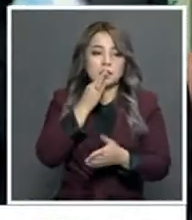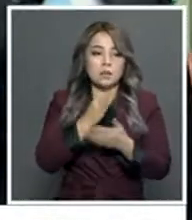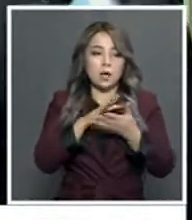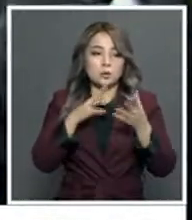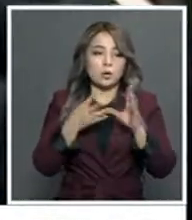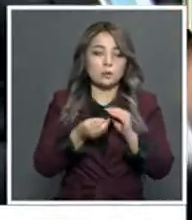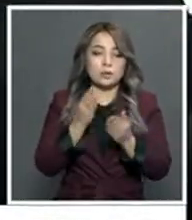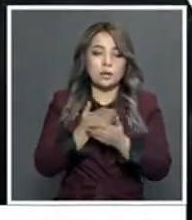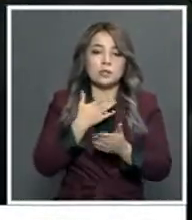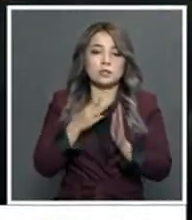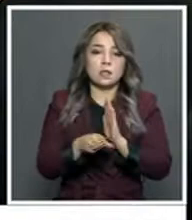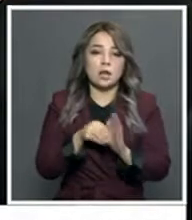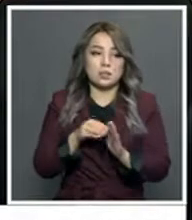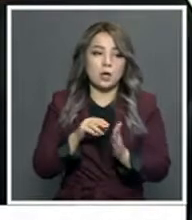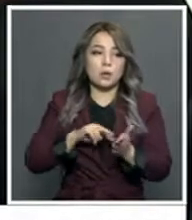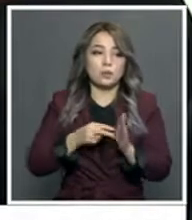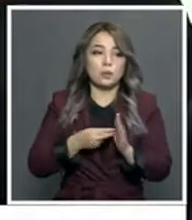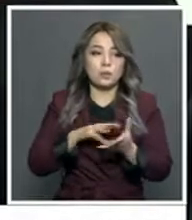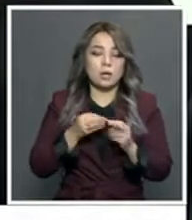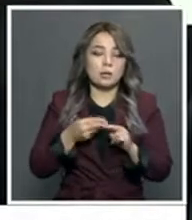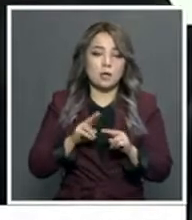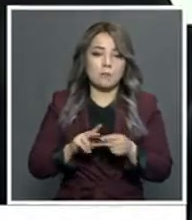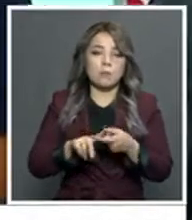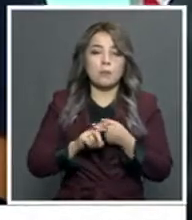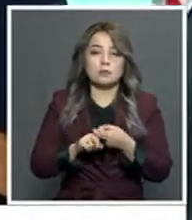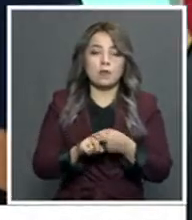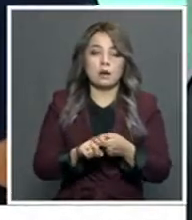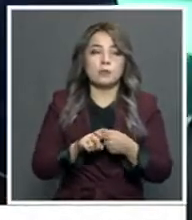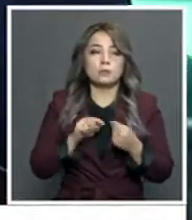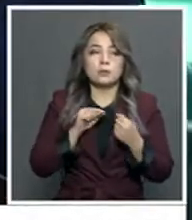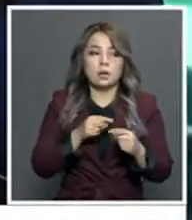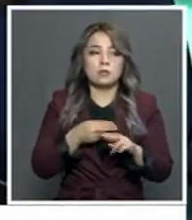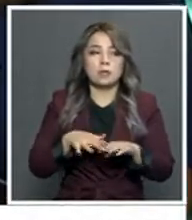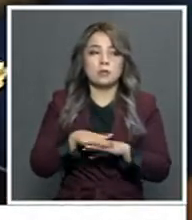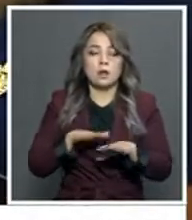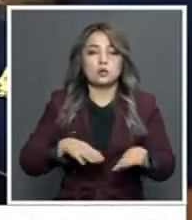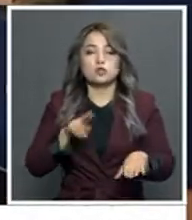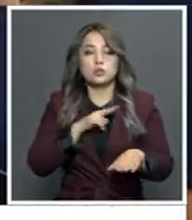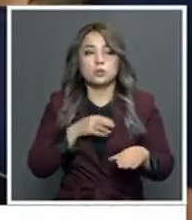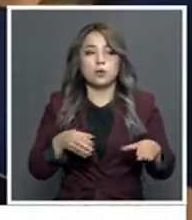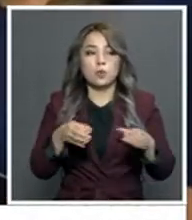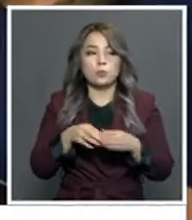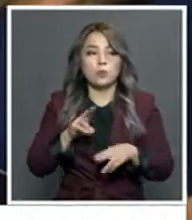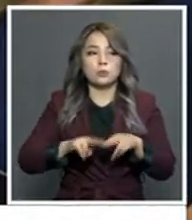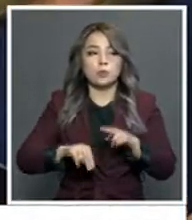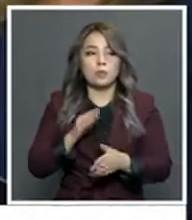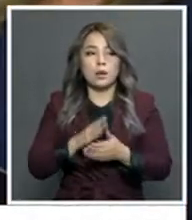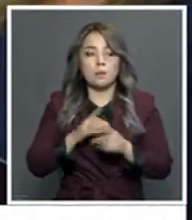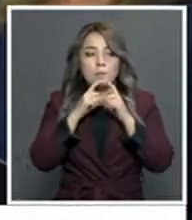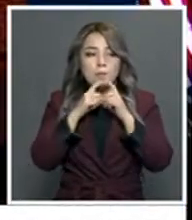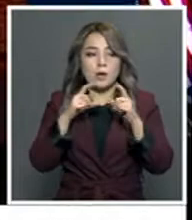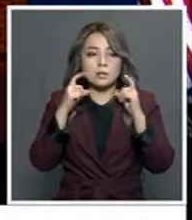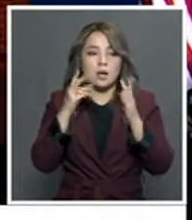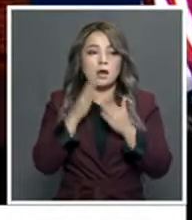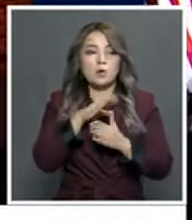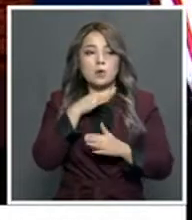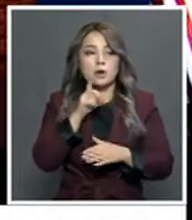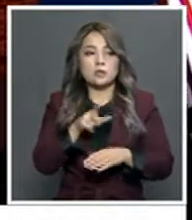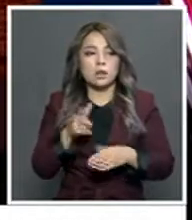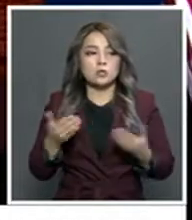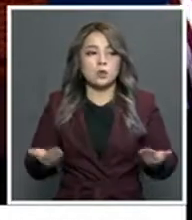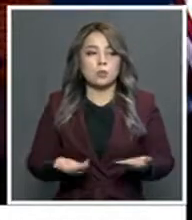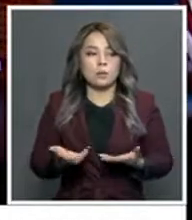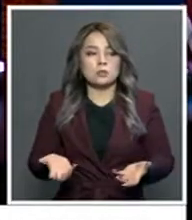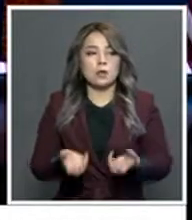бар. Сайланған президент Джо Байден пандемиямен күресетін жұмыс тобын құрды. Алдағы бірнеше айда маска тақса, ондаған мың адамның